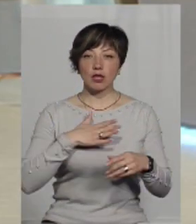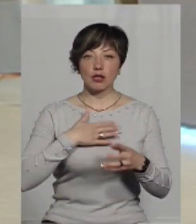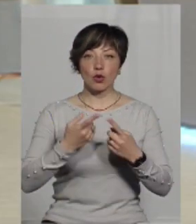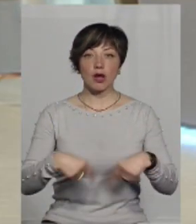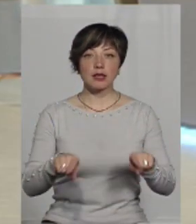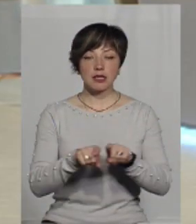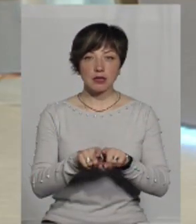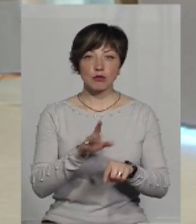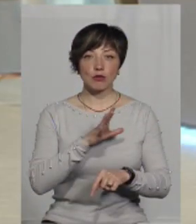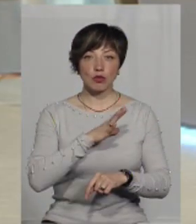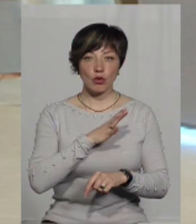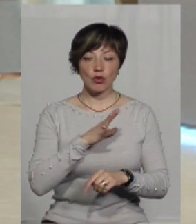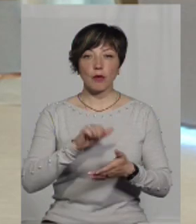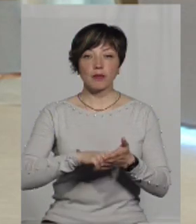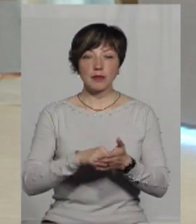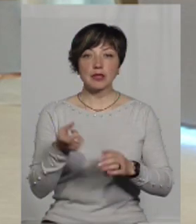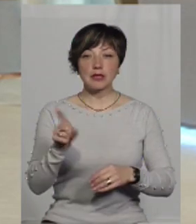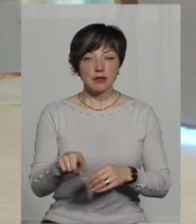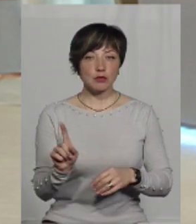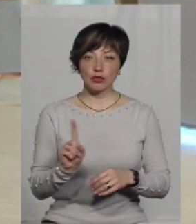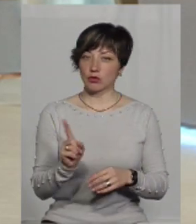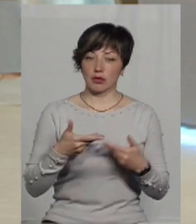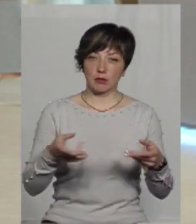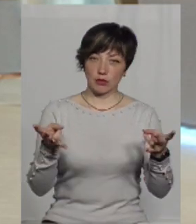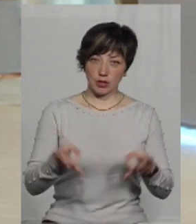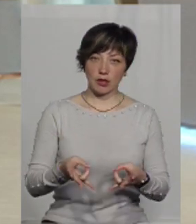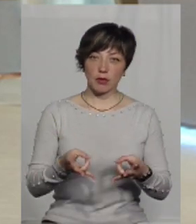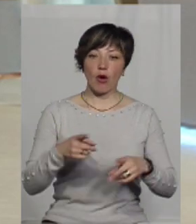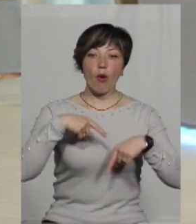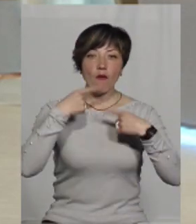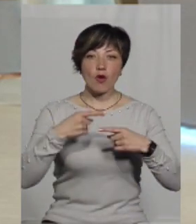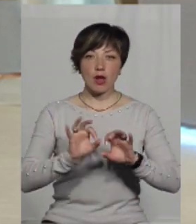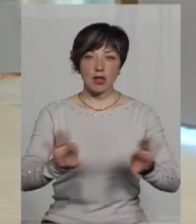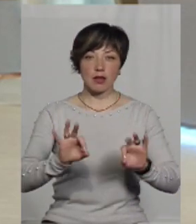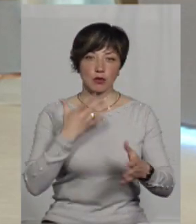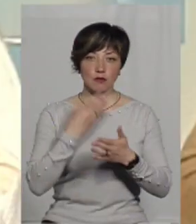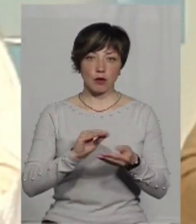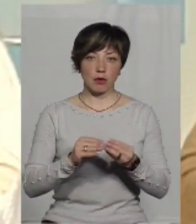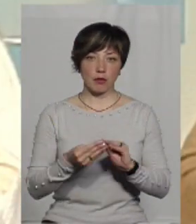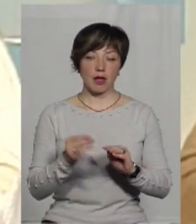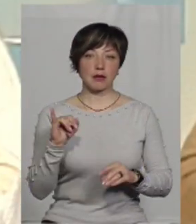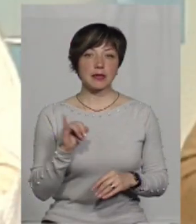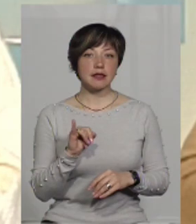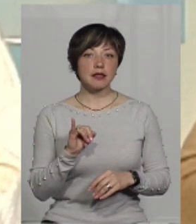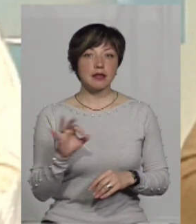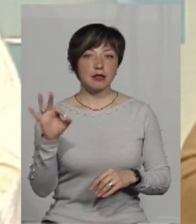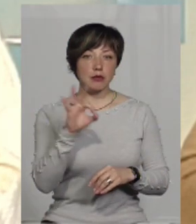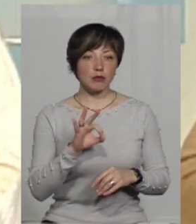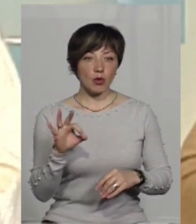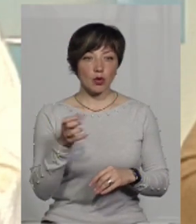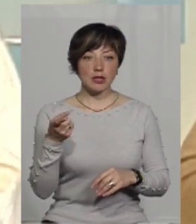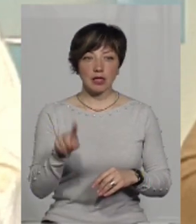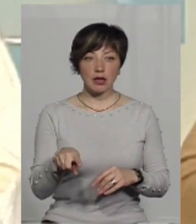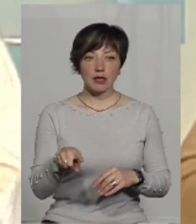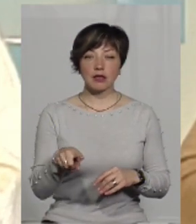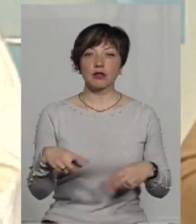нашої організації було обумовлено тим, що нам потрібно говорити про свої проблеми і про те,